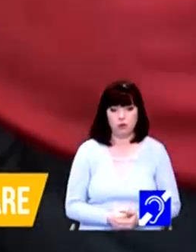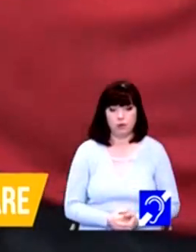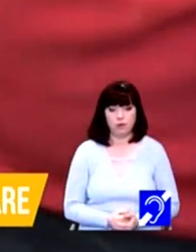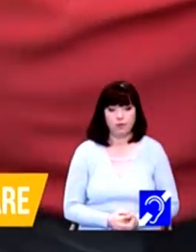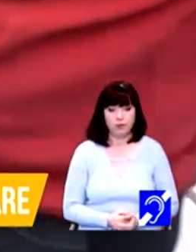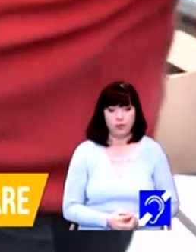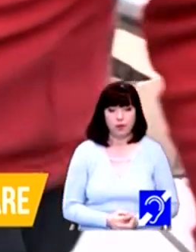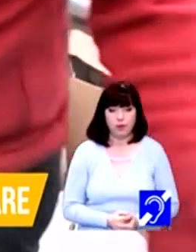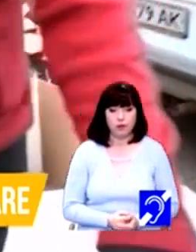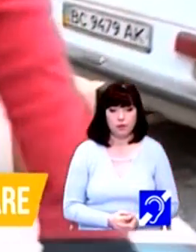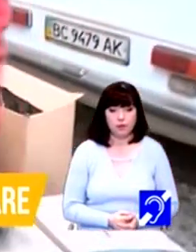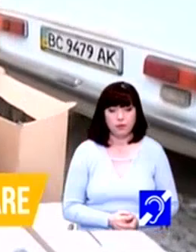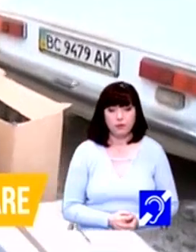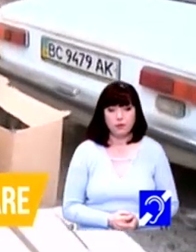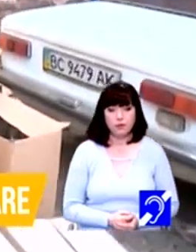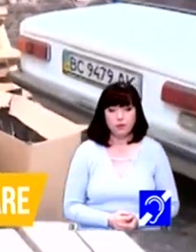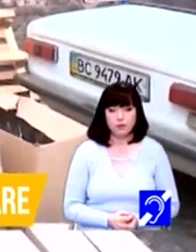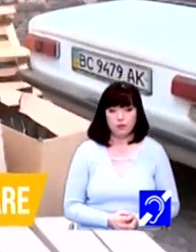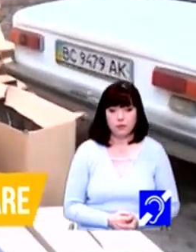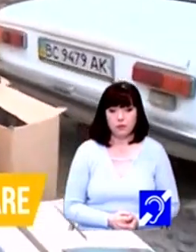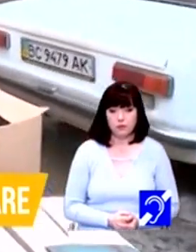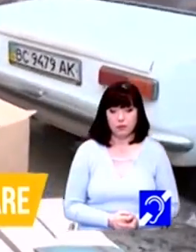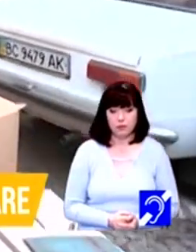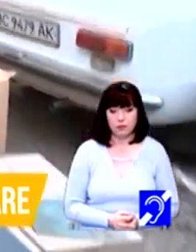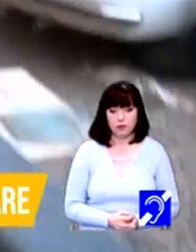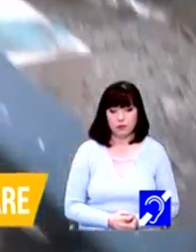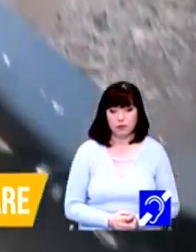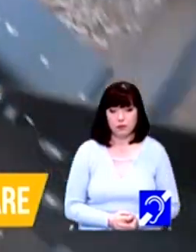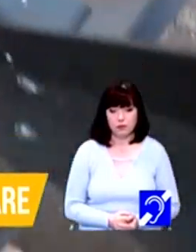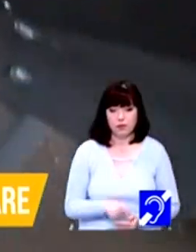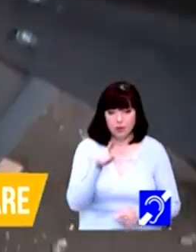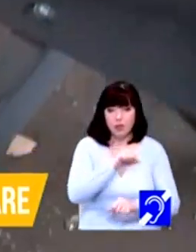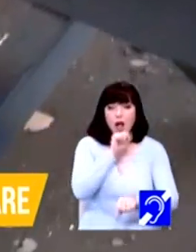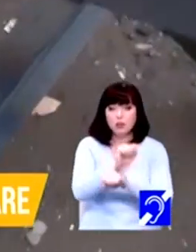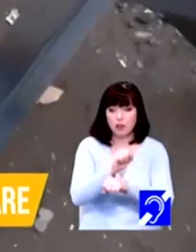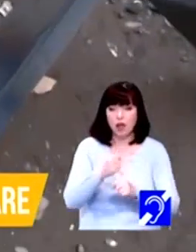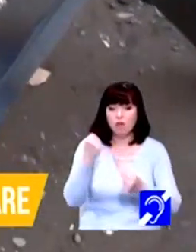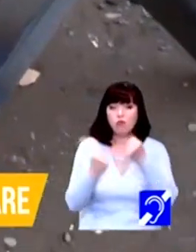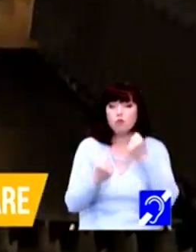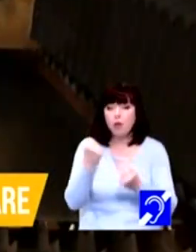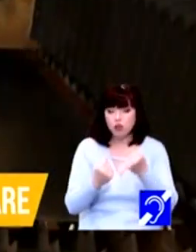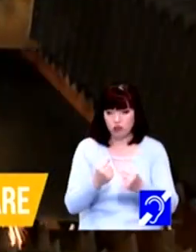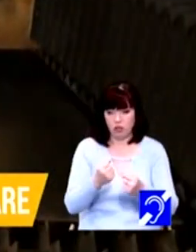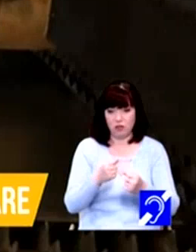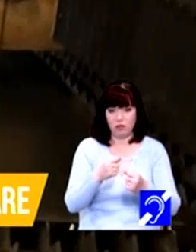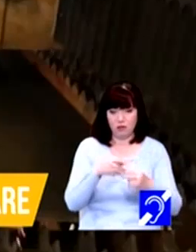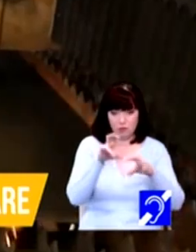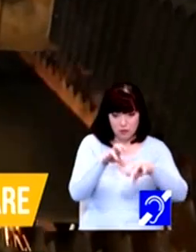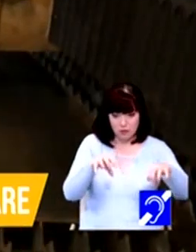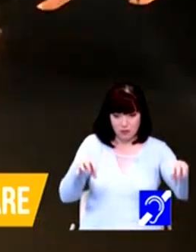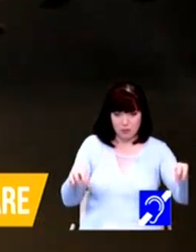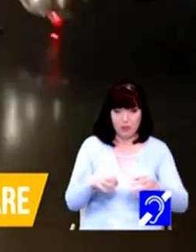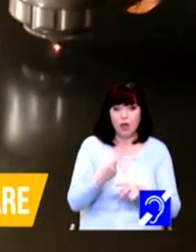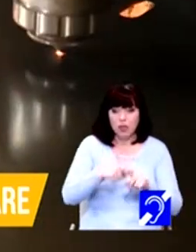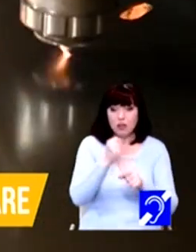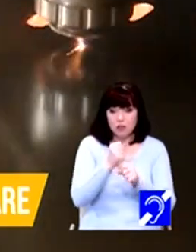post. This use guys for the block post for the cars. Like and okay. Aceste dispozitive se